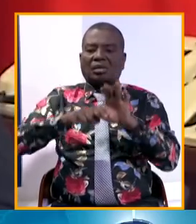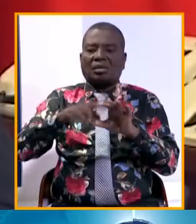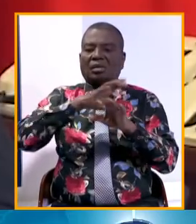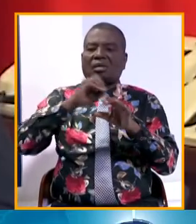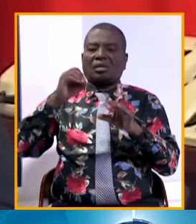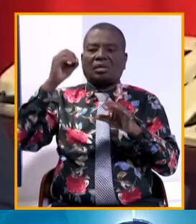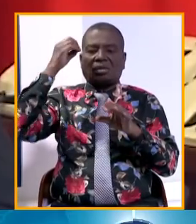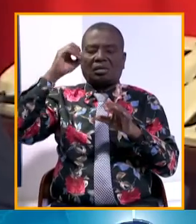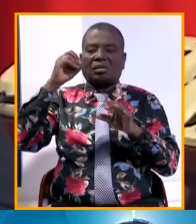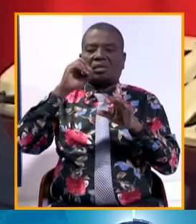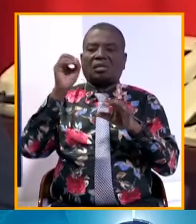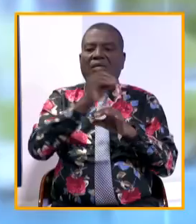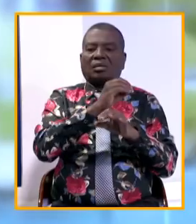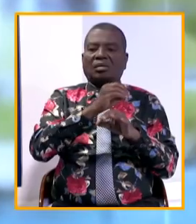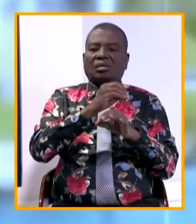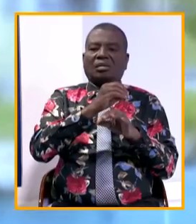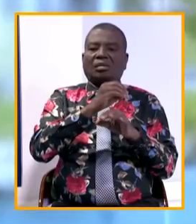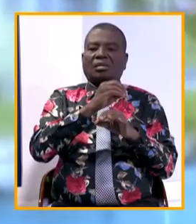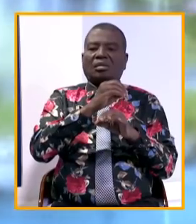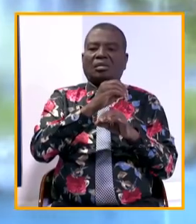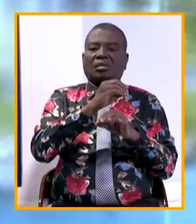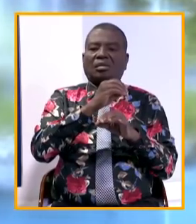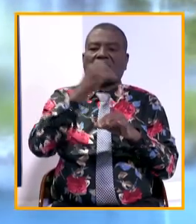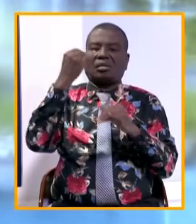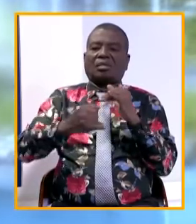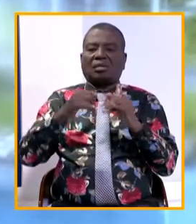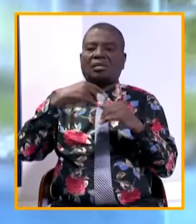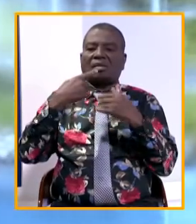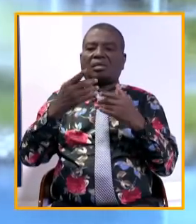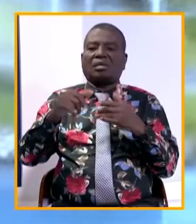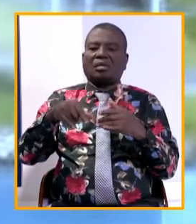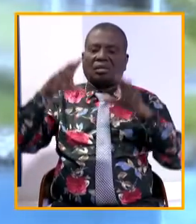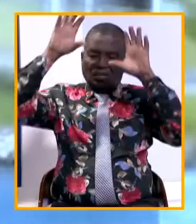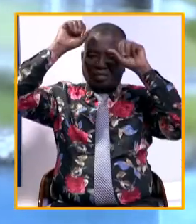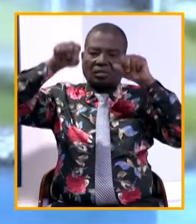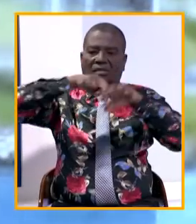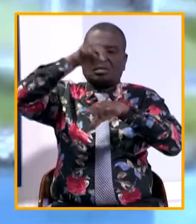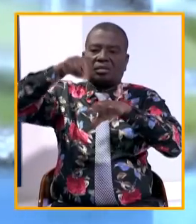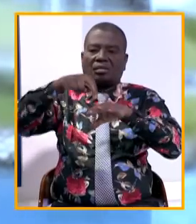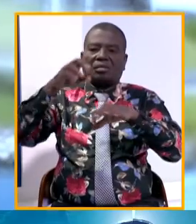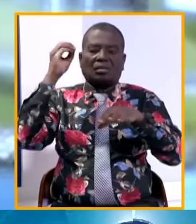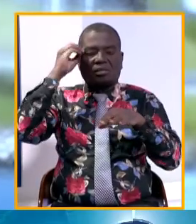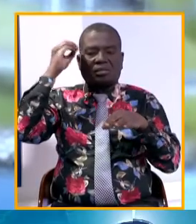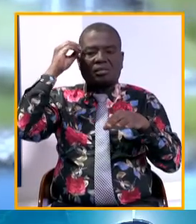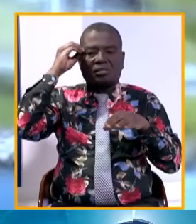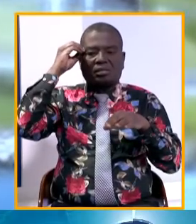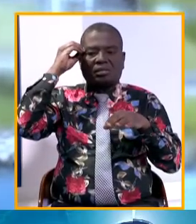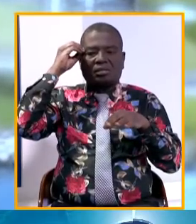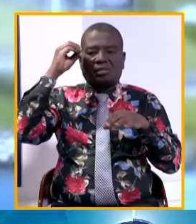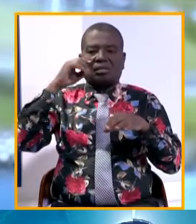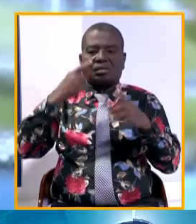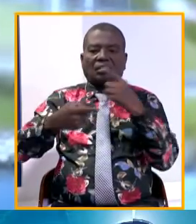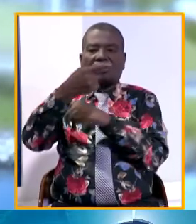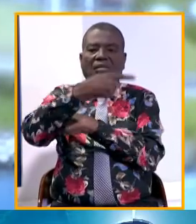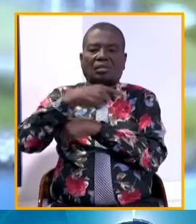la part de l'Occident. Pour terminer, rappelons que le président de la République, Alassane Ouattara, est